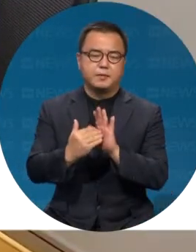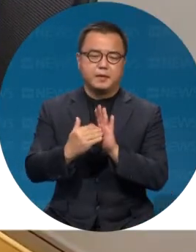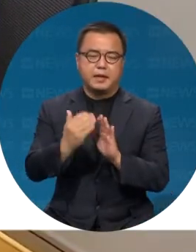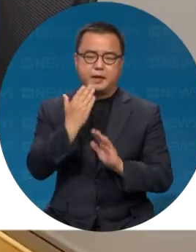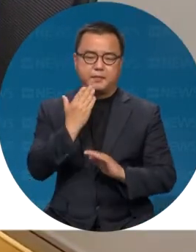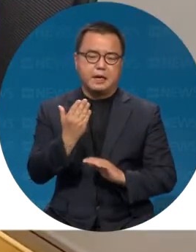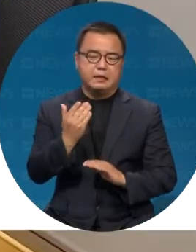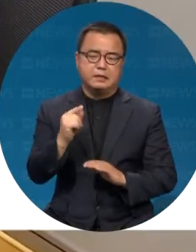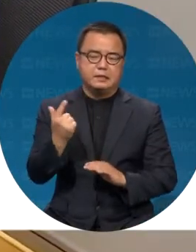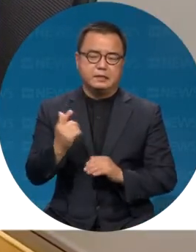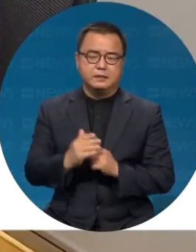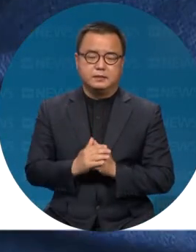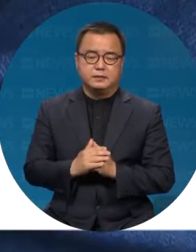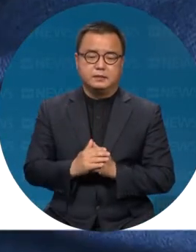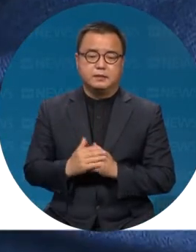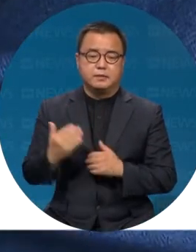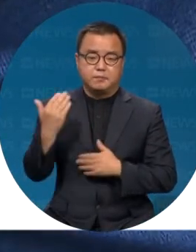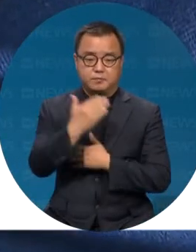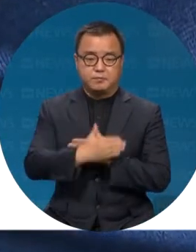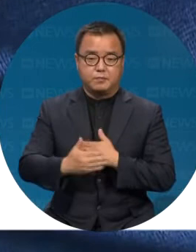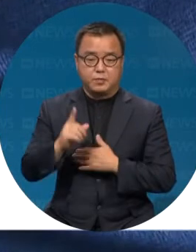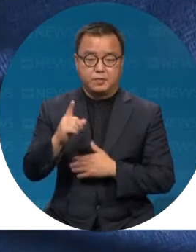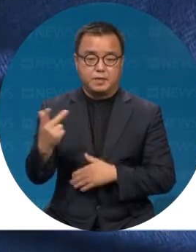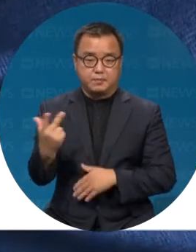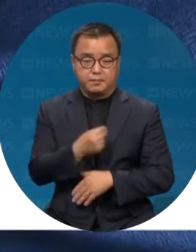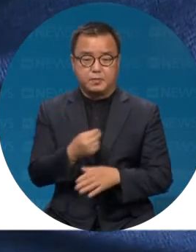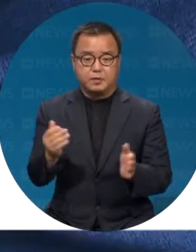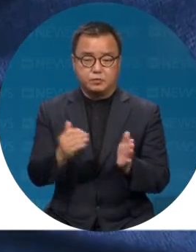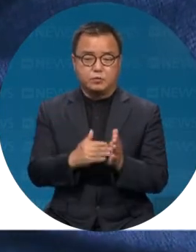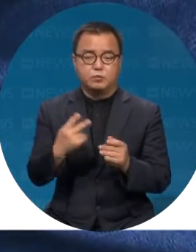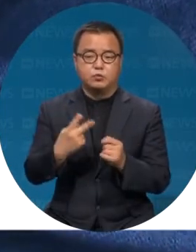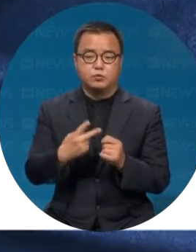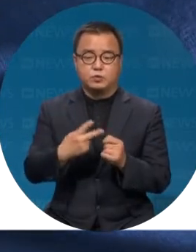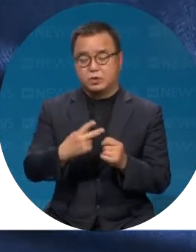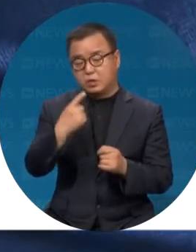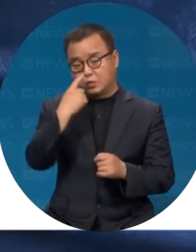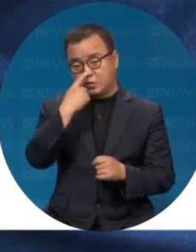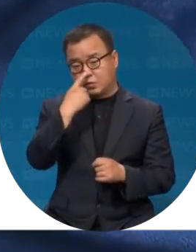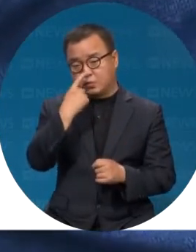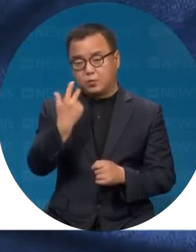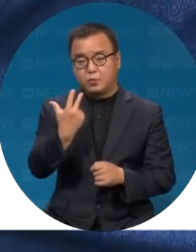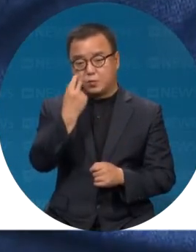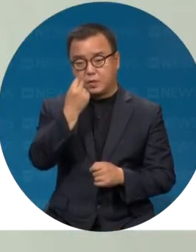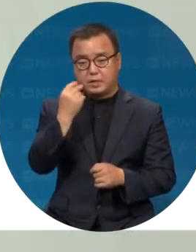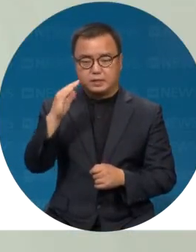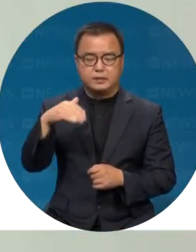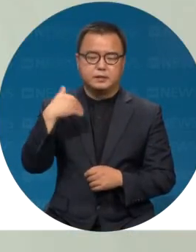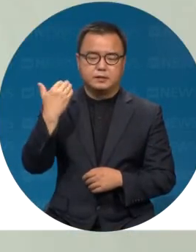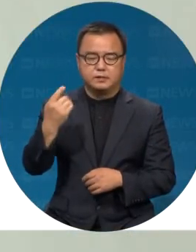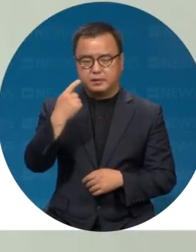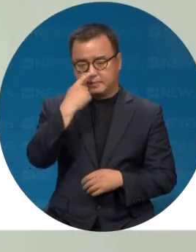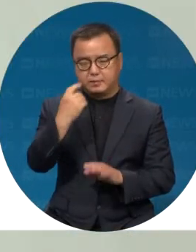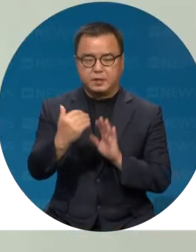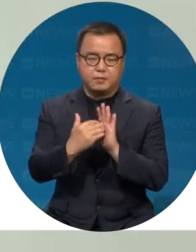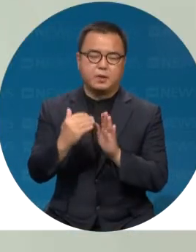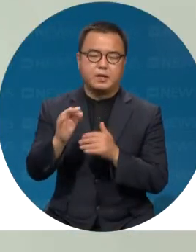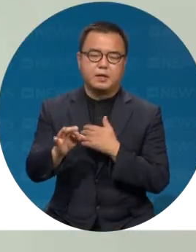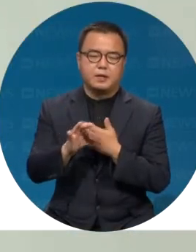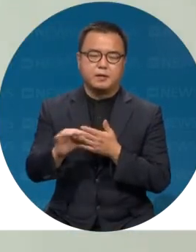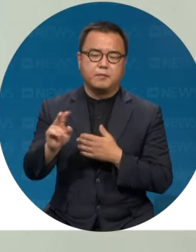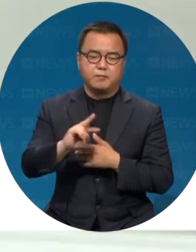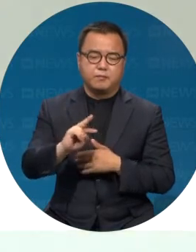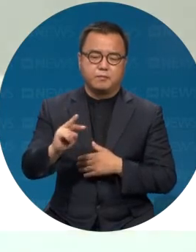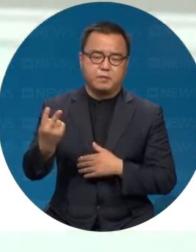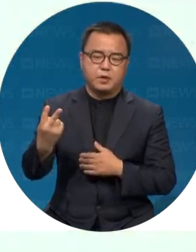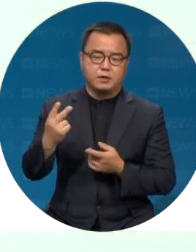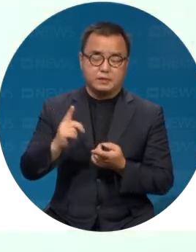보고 전신으로 1번 쏘고 2번째는 코에다 하고 그리고 비강 면역이 형성되면은 이제 변이가 생기면 변이에